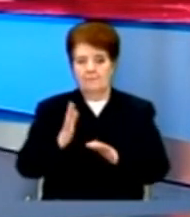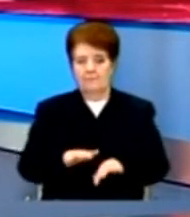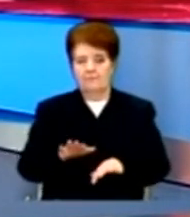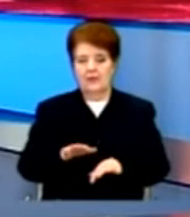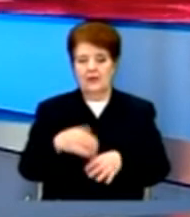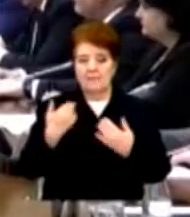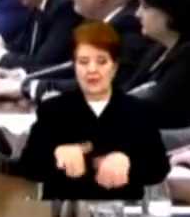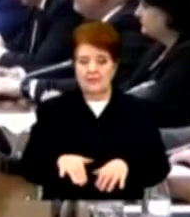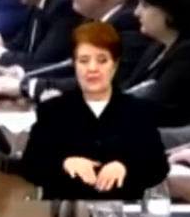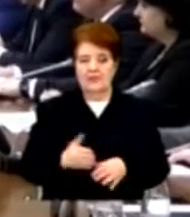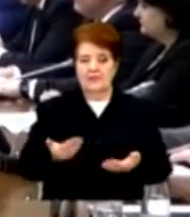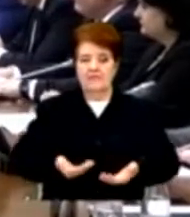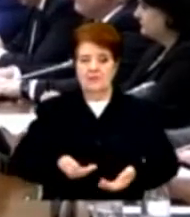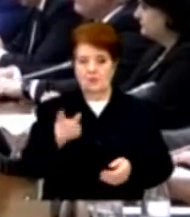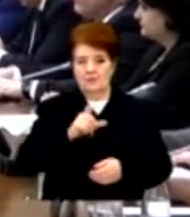omenești.